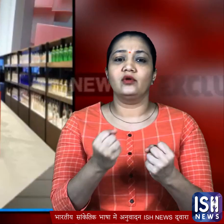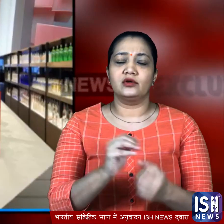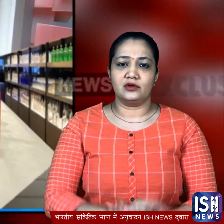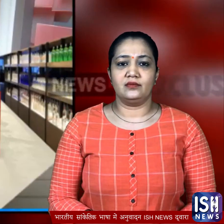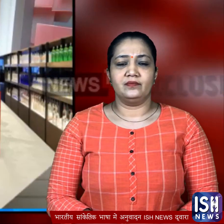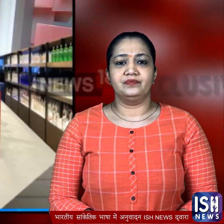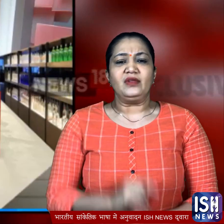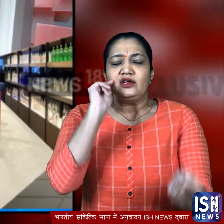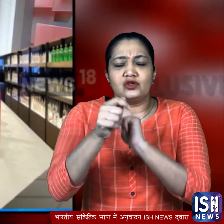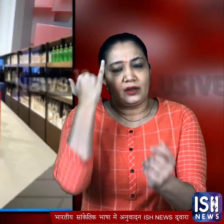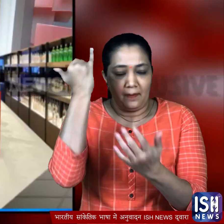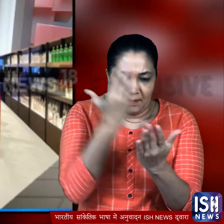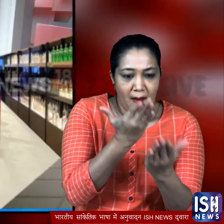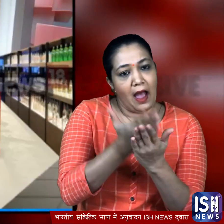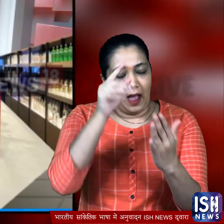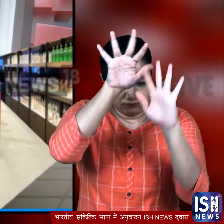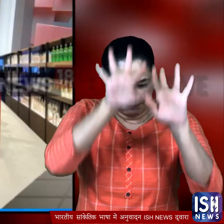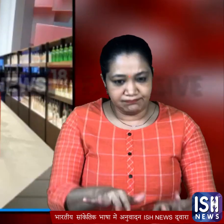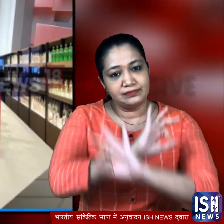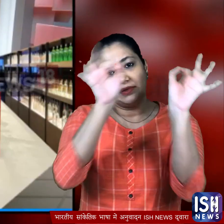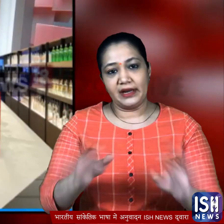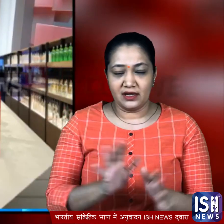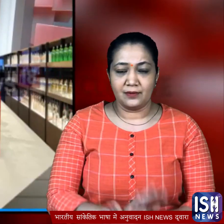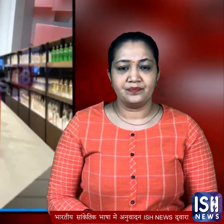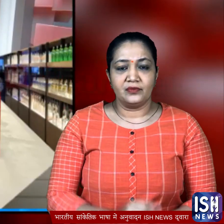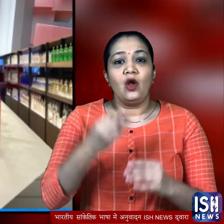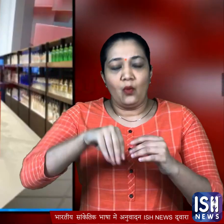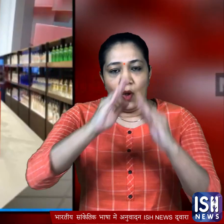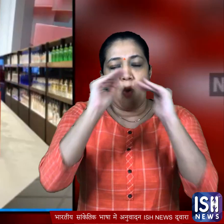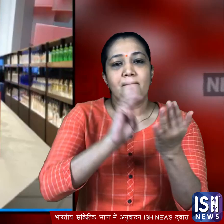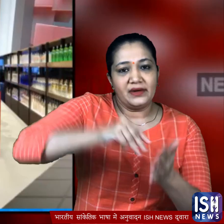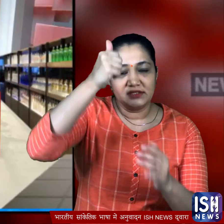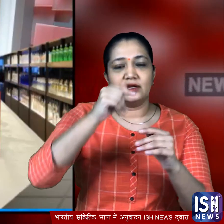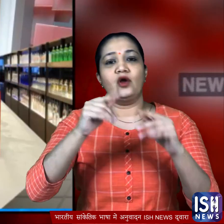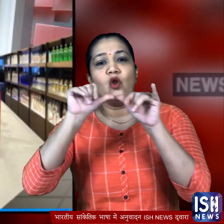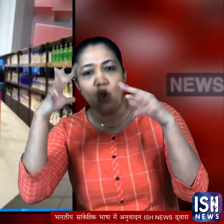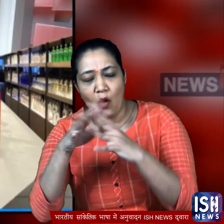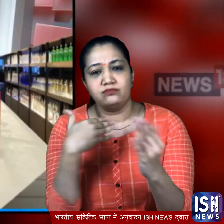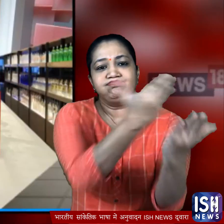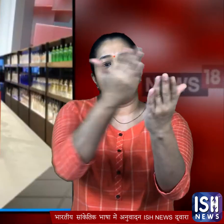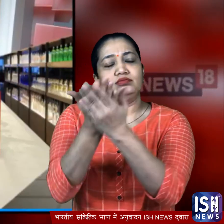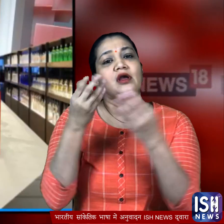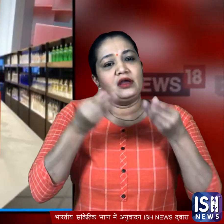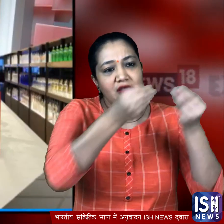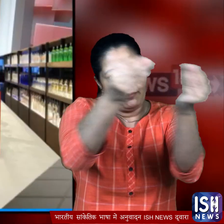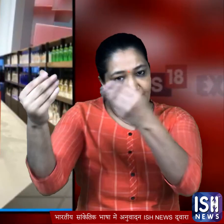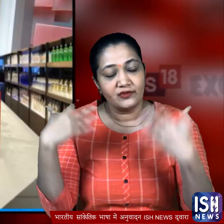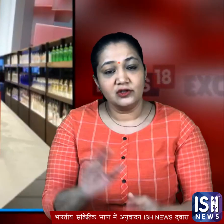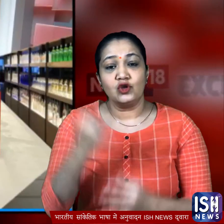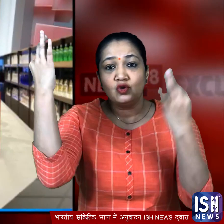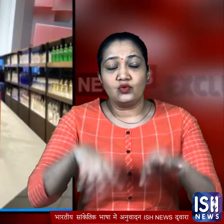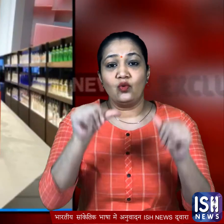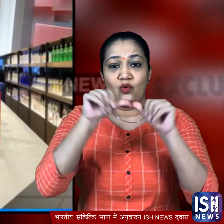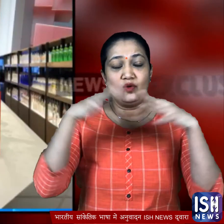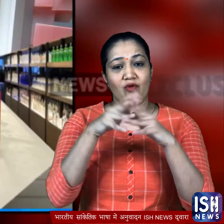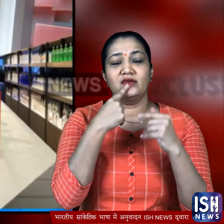कुमार की सरकार कानून में संशोधन का प्रस्ताव तैयार कर चुकी है और उस प्रस्ताव को गृह विभाग और कानून विभाग को भेजा जा चुका है। सूत्रों के मुताबिक नए